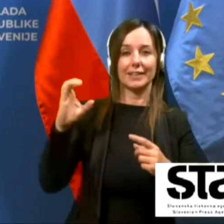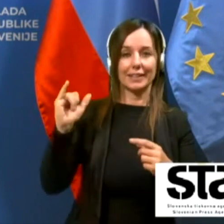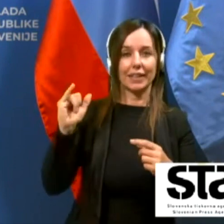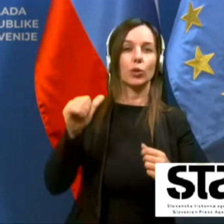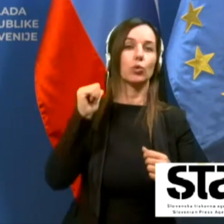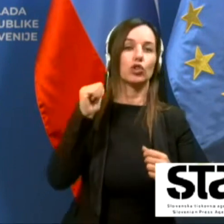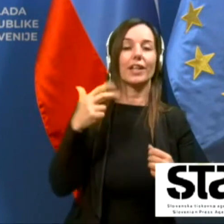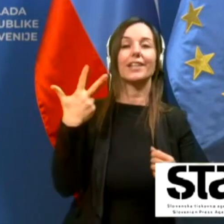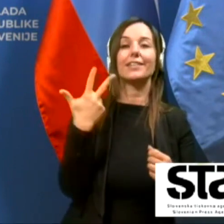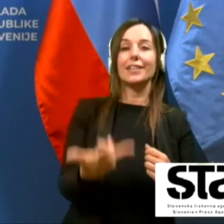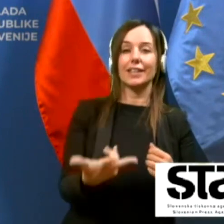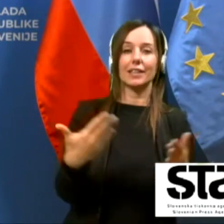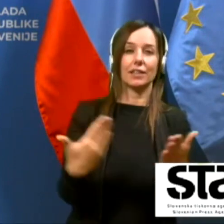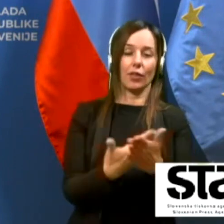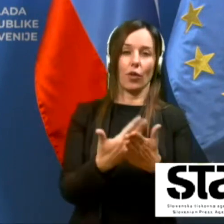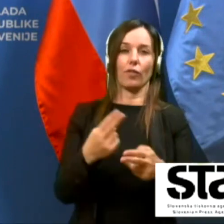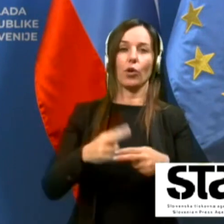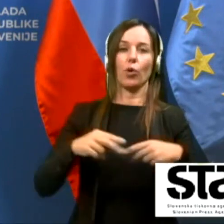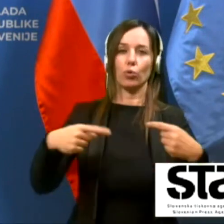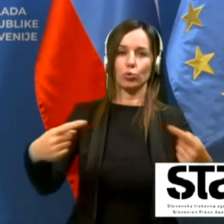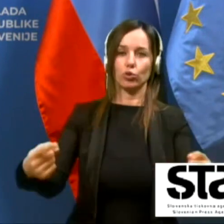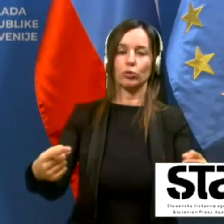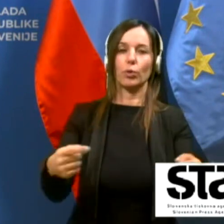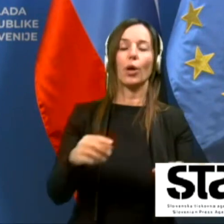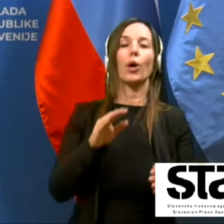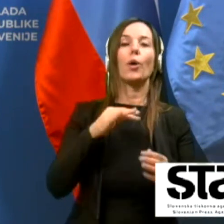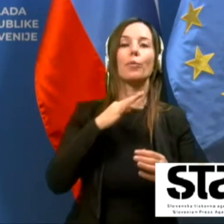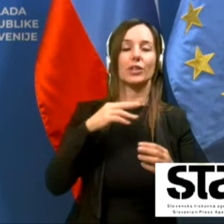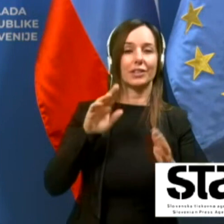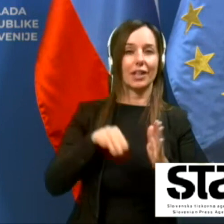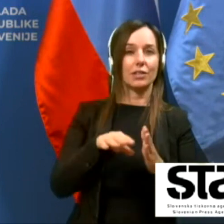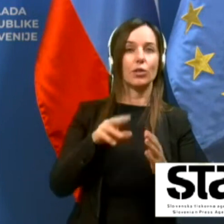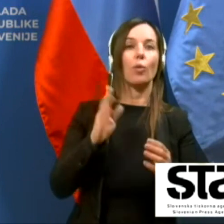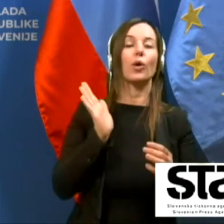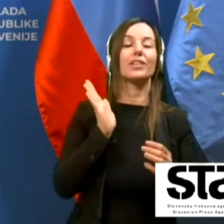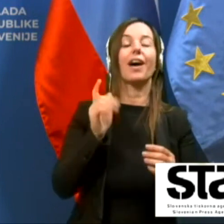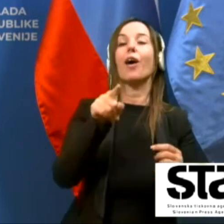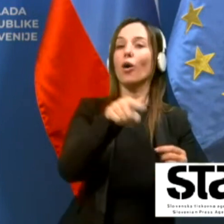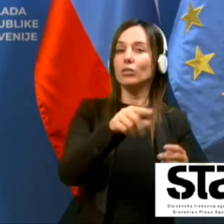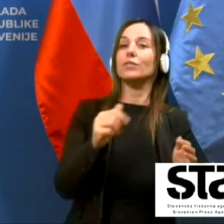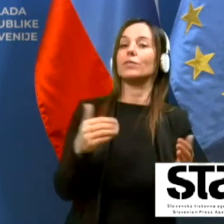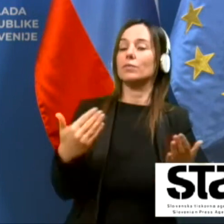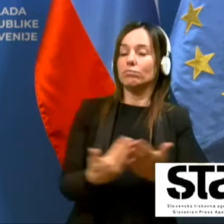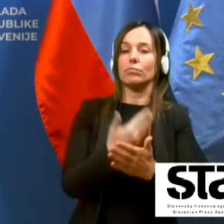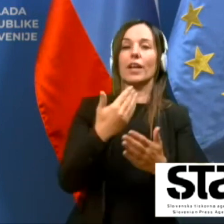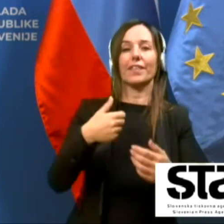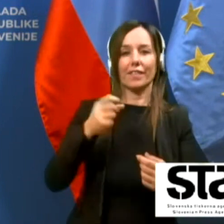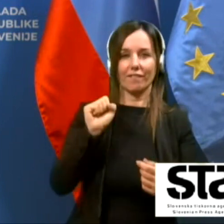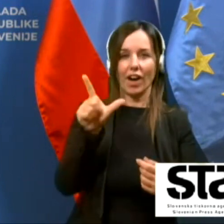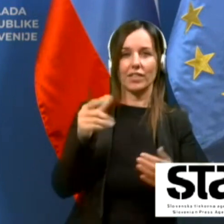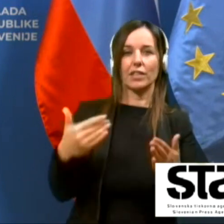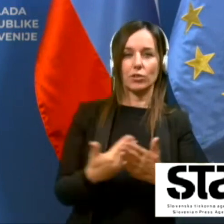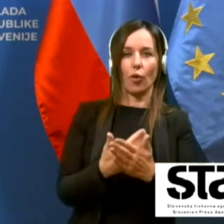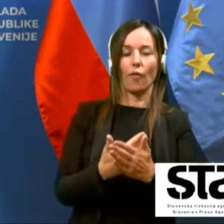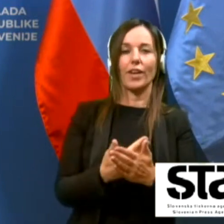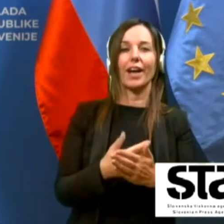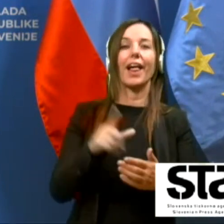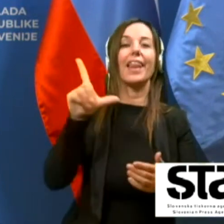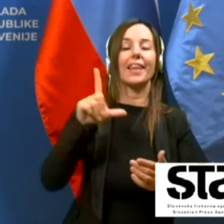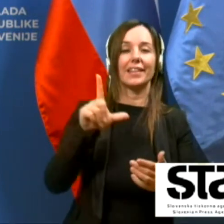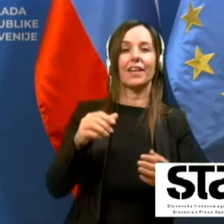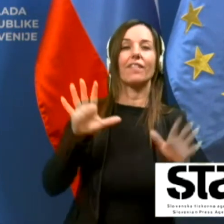30 novih okužb, v Murski Soboti jih je 12, v Lendavi jih je